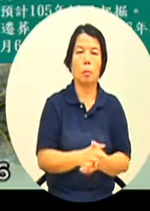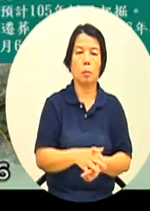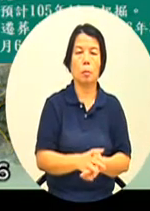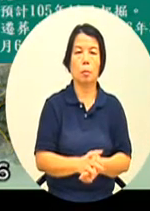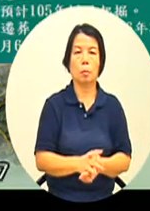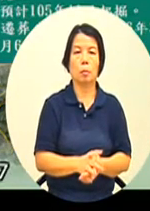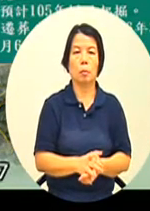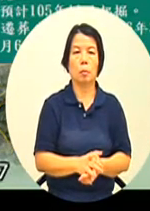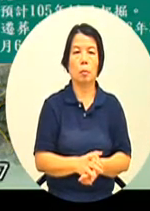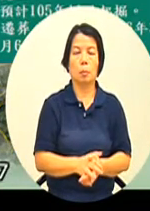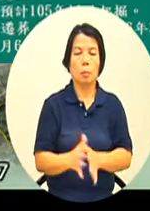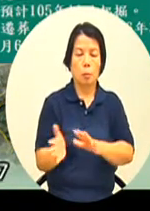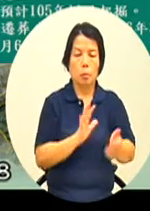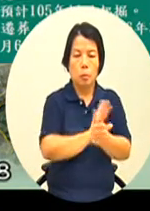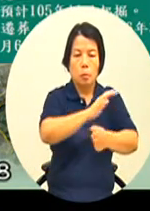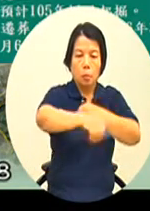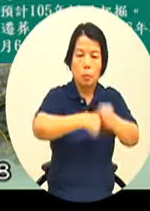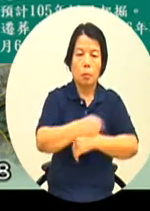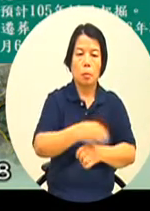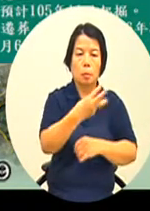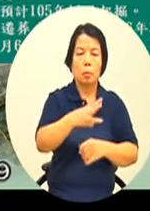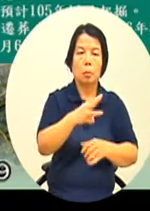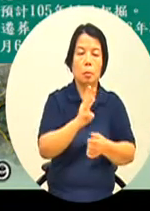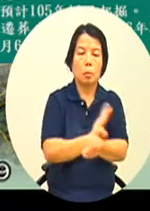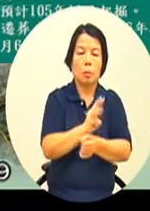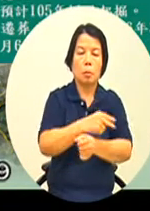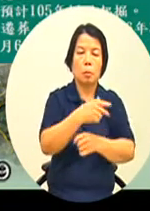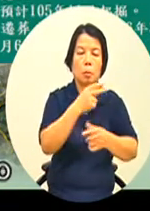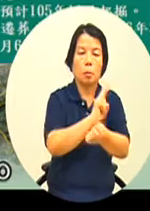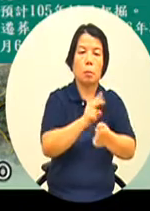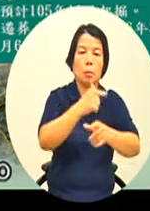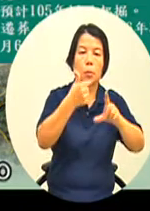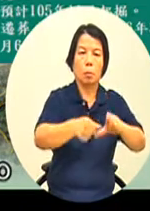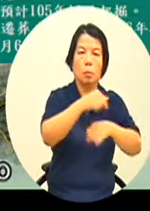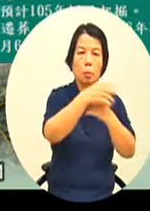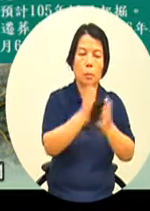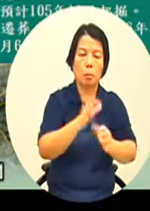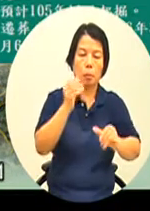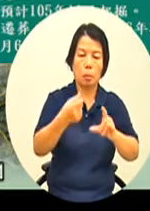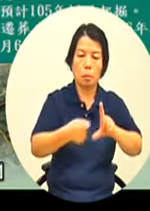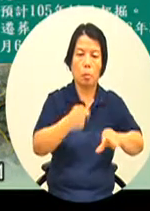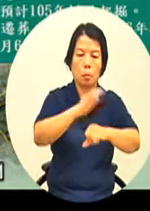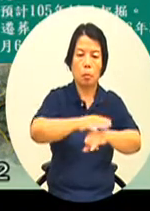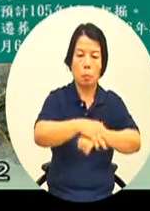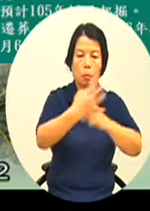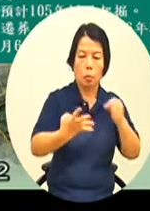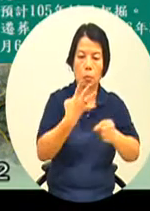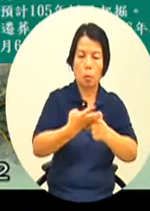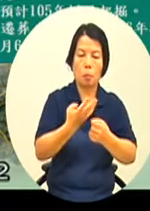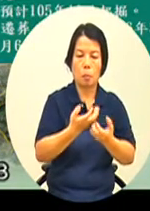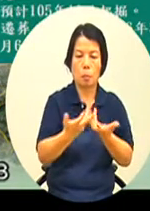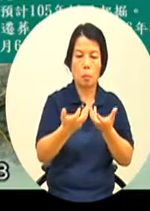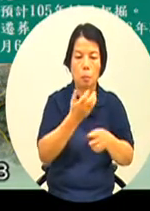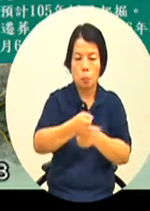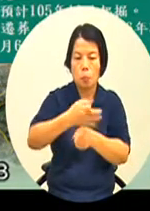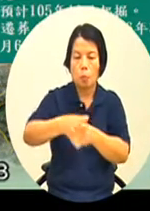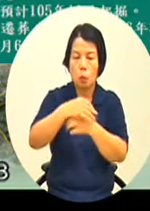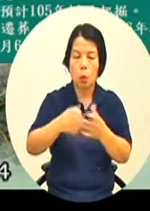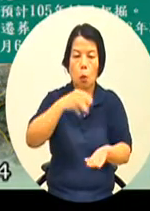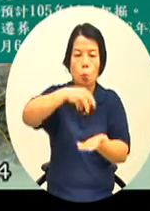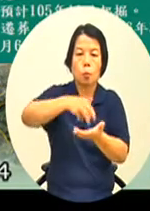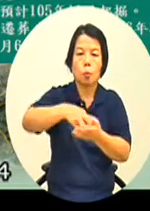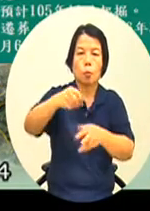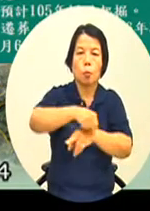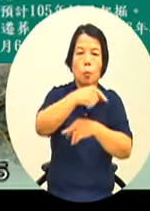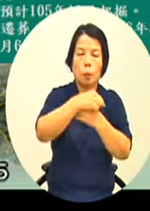也推动我们三民区富鼎金公墓的一个迁葬，我们预计在4年的时间让我们的富鼎金能够变成花